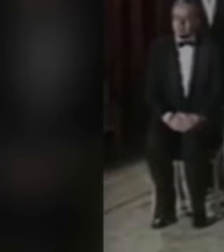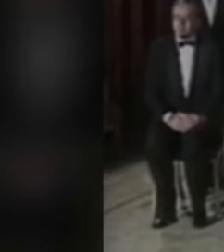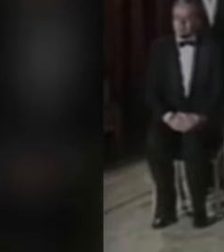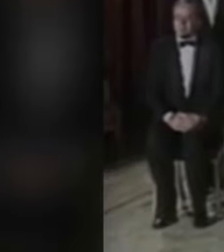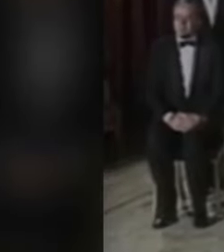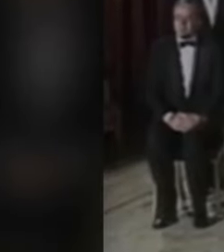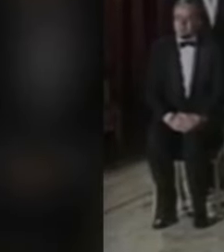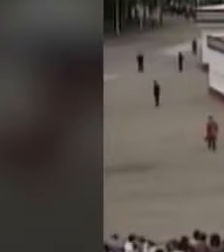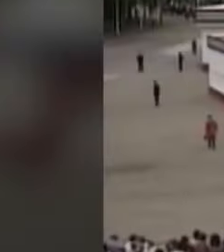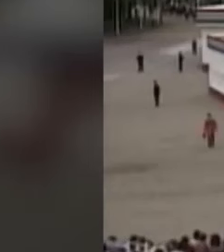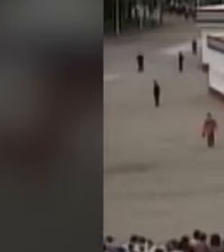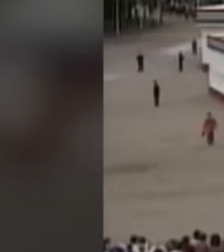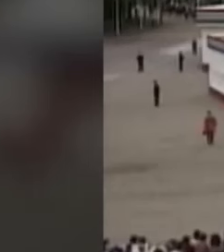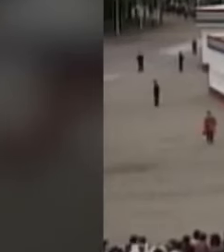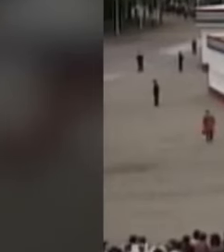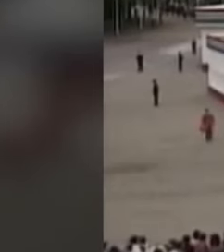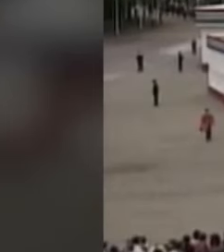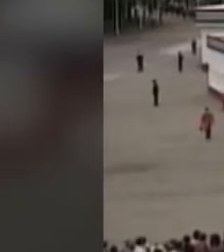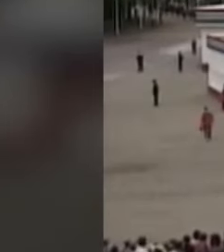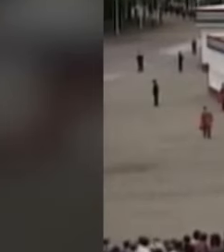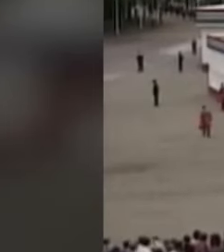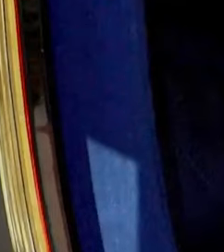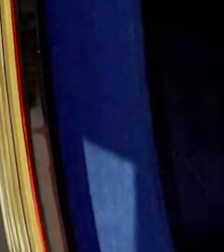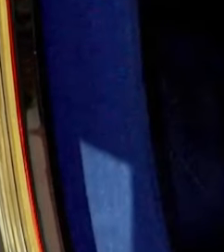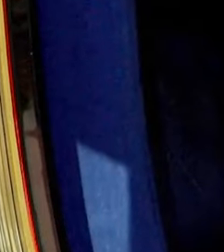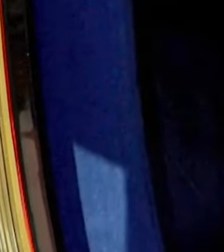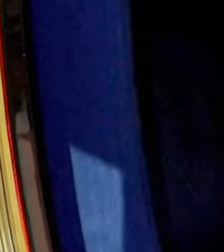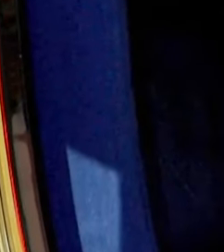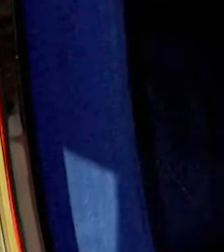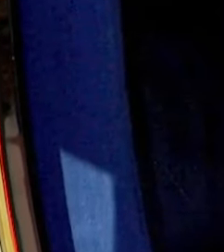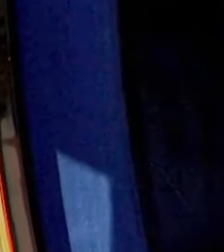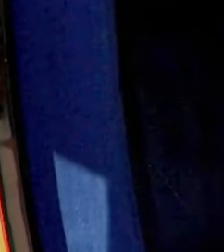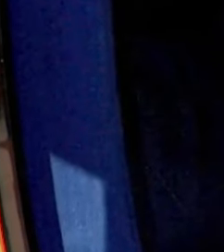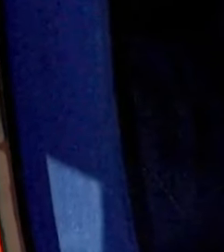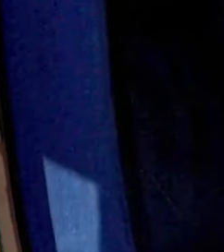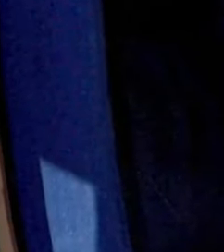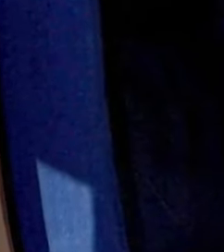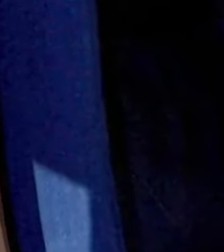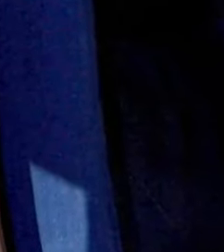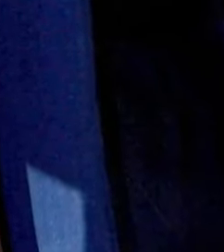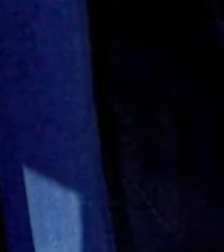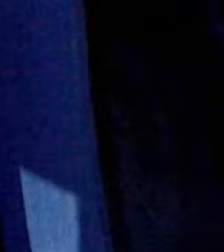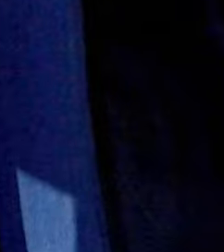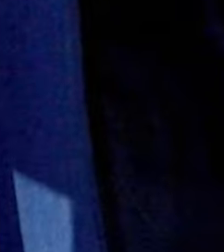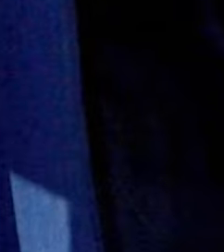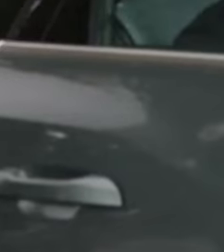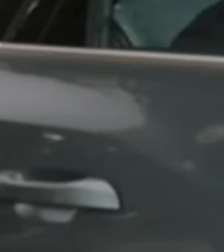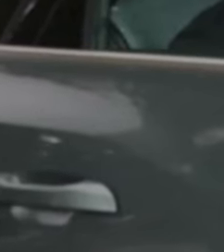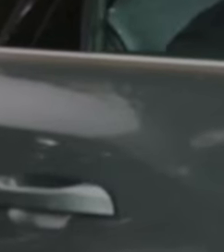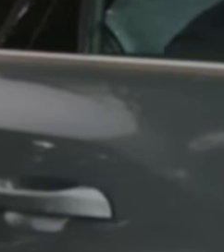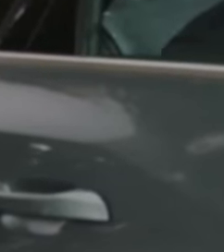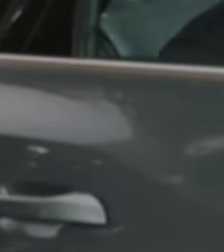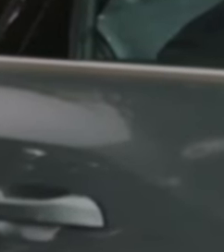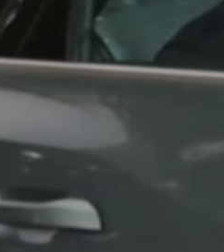Έτσι ξεκινά και επίσημα ο αποχαιρετισμός της Βρετανίας στην για 70 χρόνια βασίλισσά της.